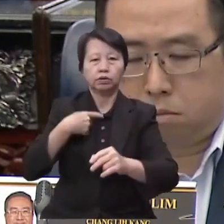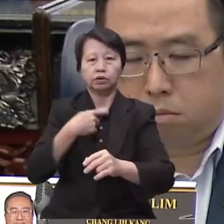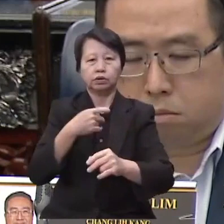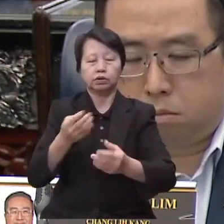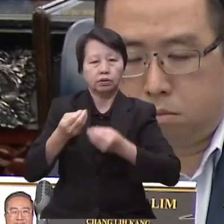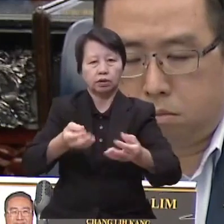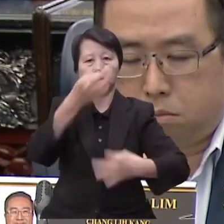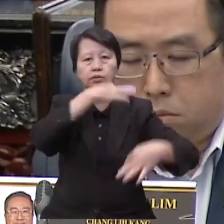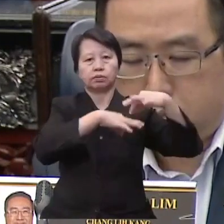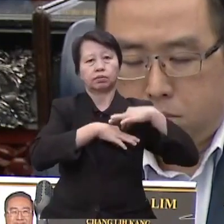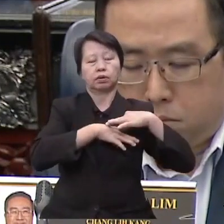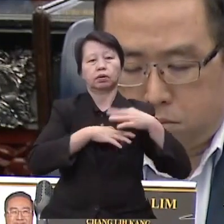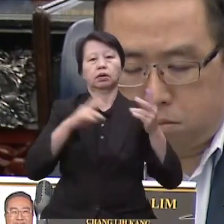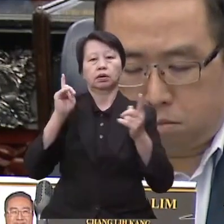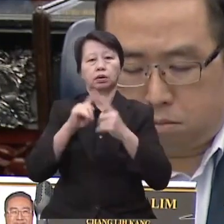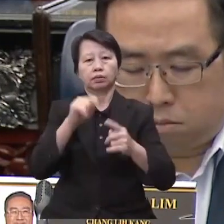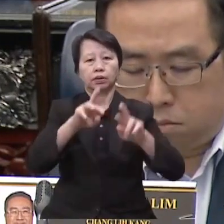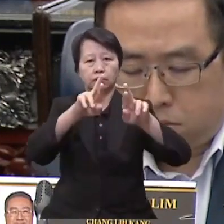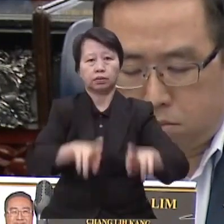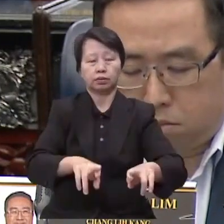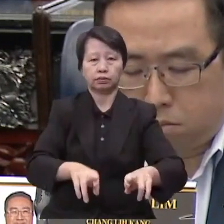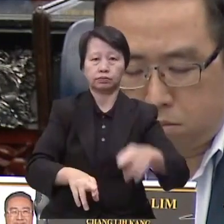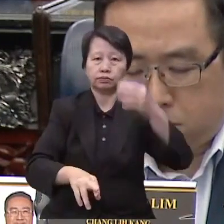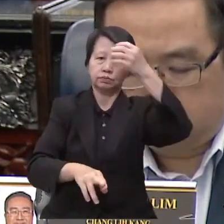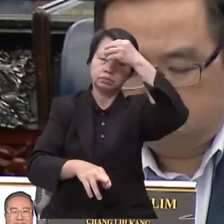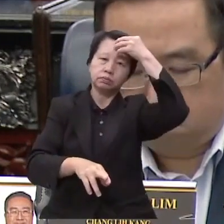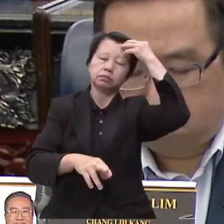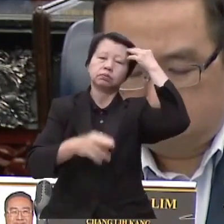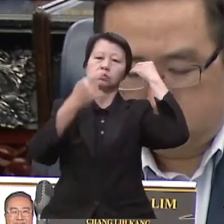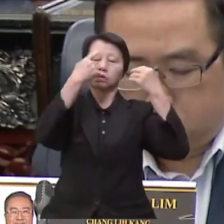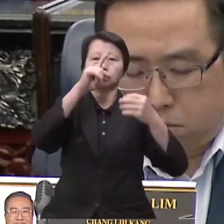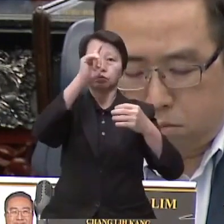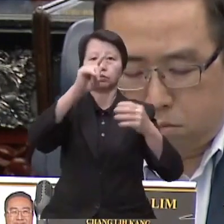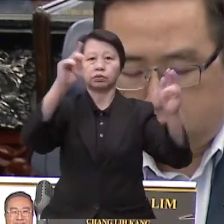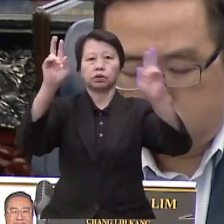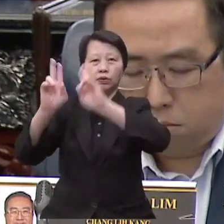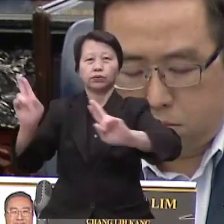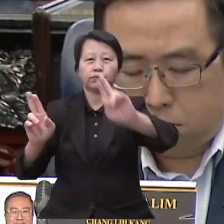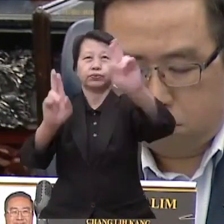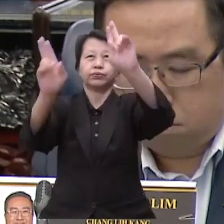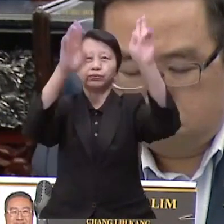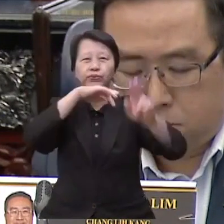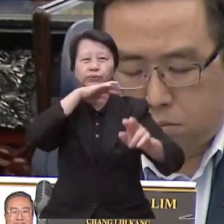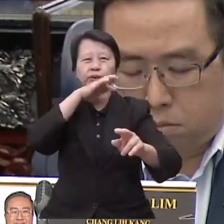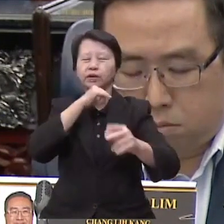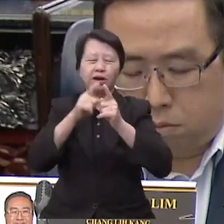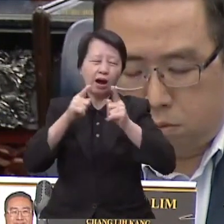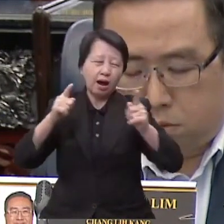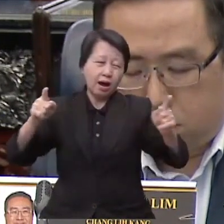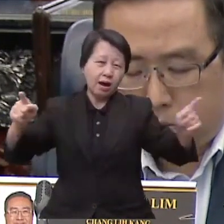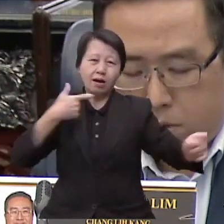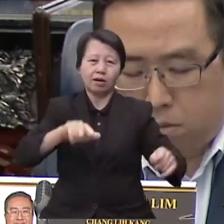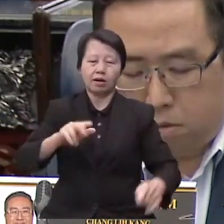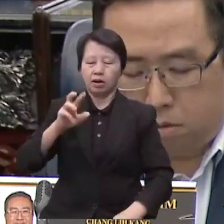memberi manfaat kepada rakyat bagi memastikan keadaan jerebu tidak berpanjangan